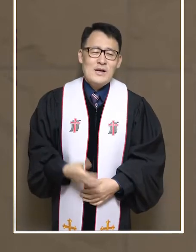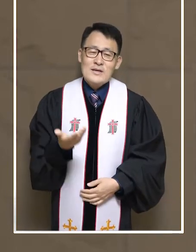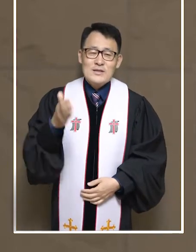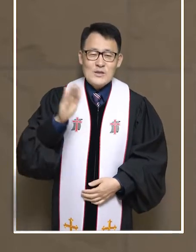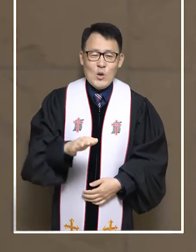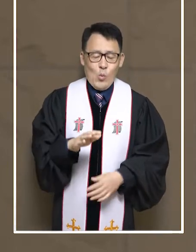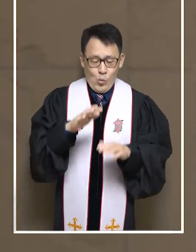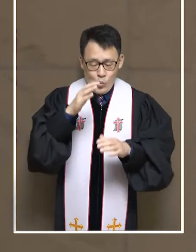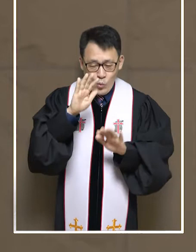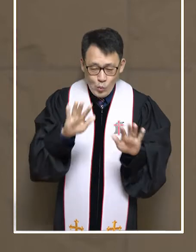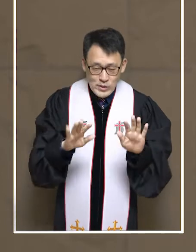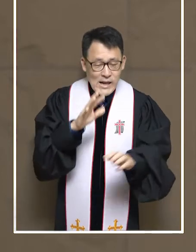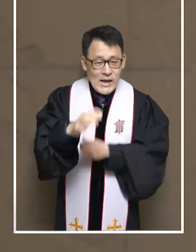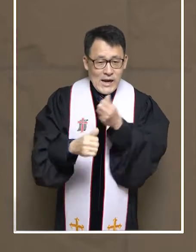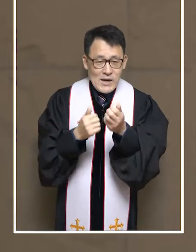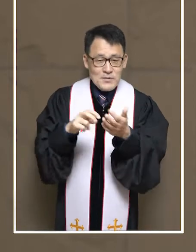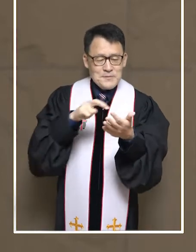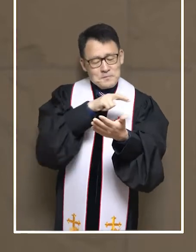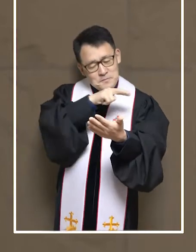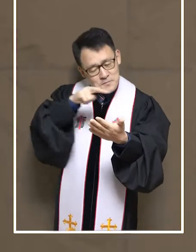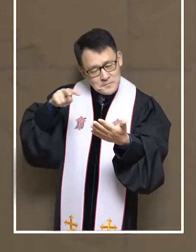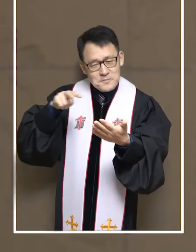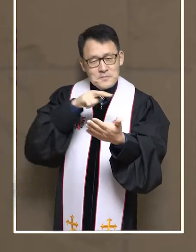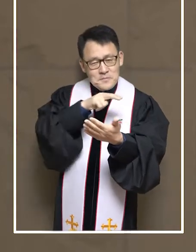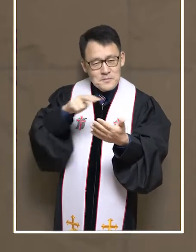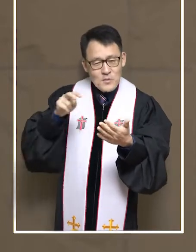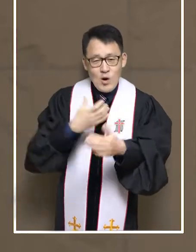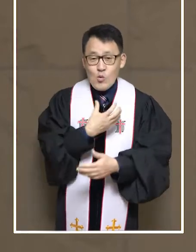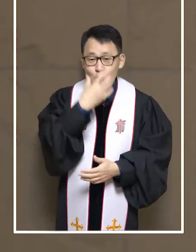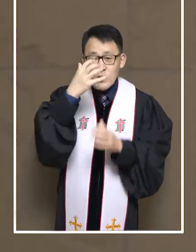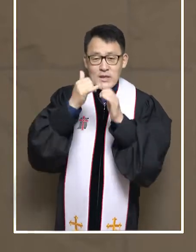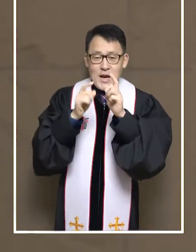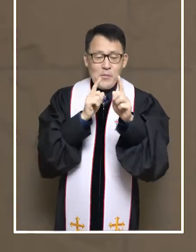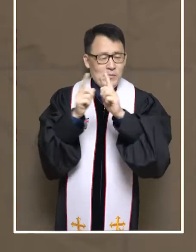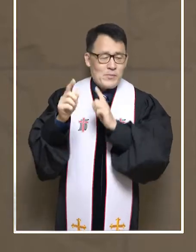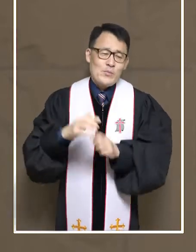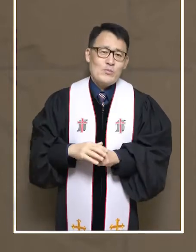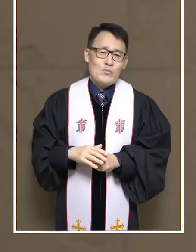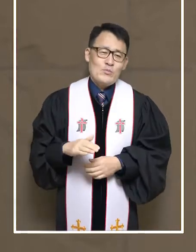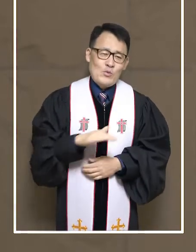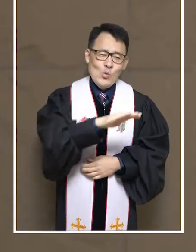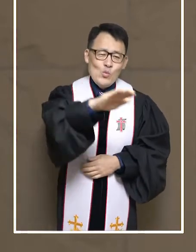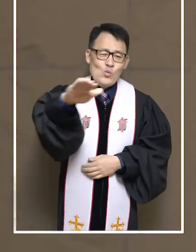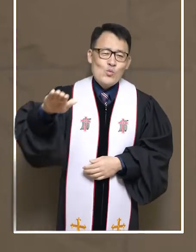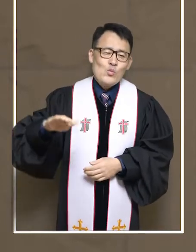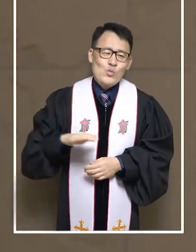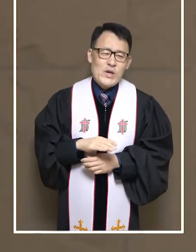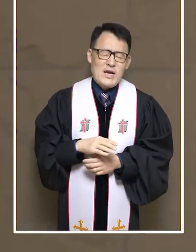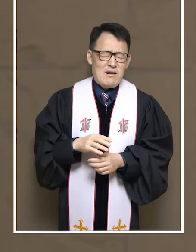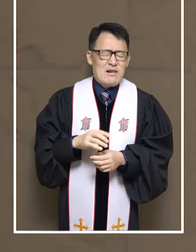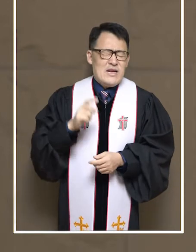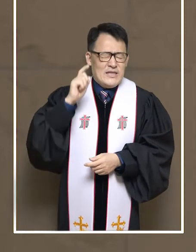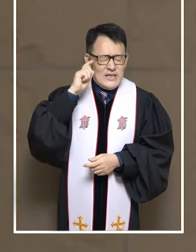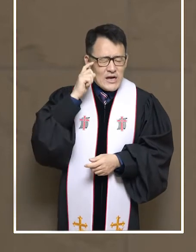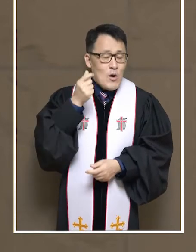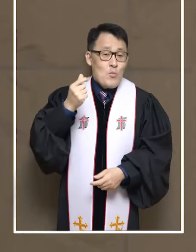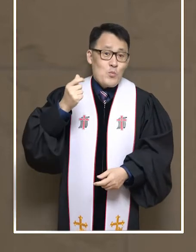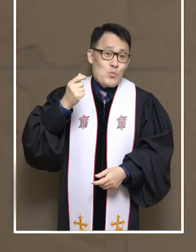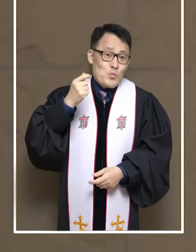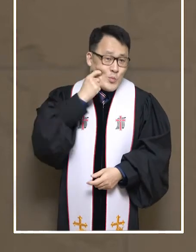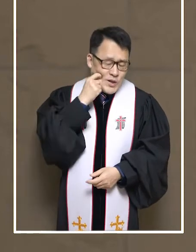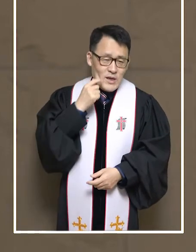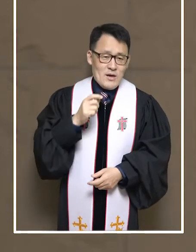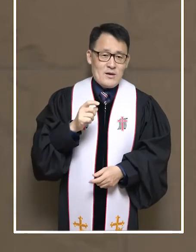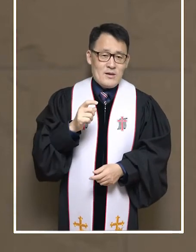있습니다. 그런데 오늘 성경 말씀을 읽어보면 요셉이 하게 될 말은 우리의